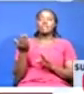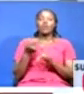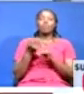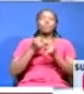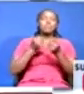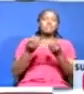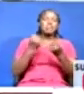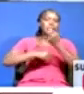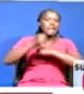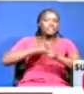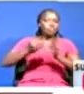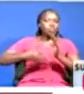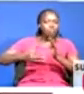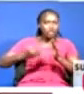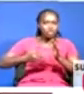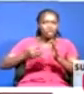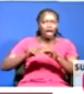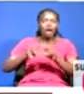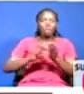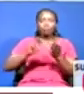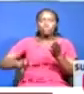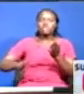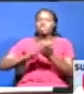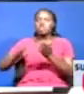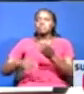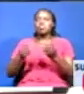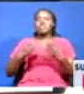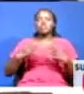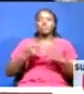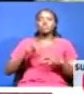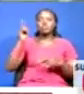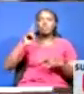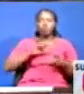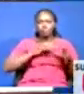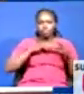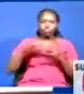nyingi za kiviwanda na kuhama kwa baadhi ya watu kutoka Nairobi hadi katika eneo hilo.